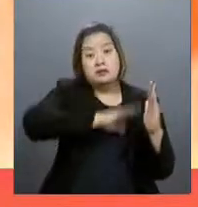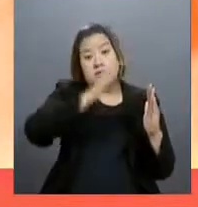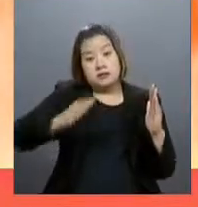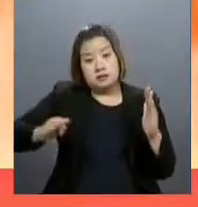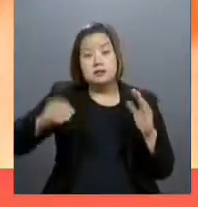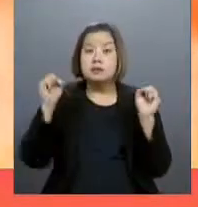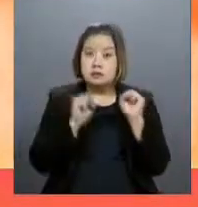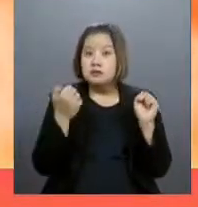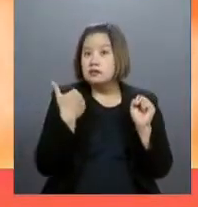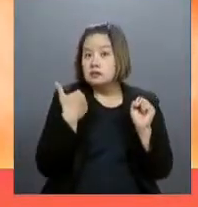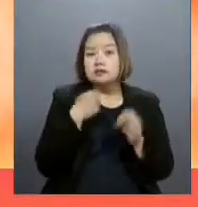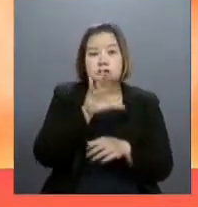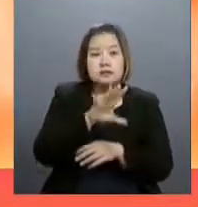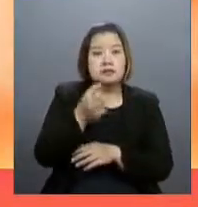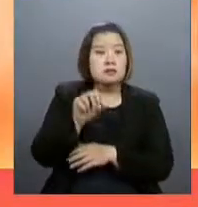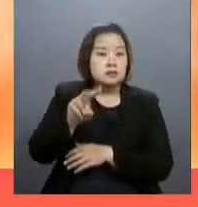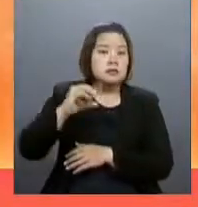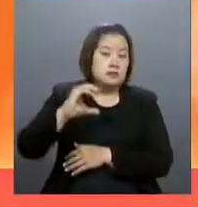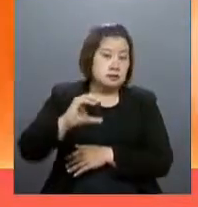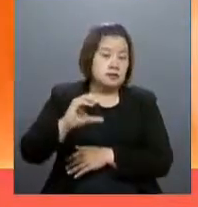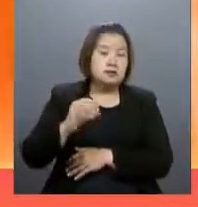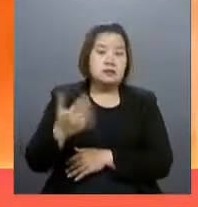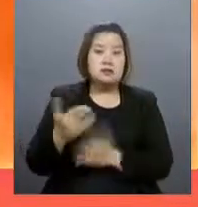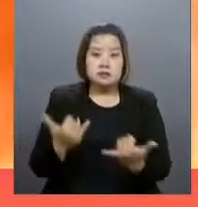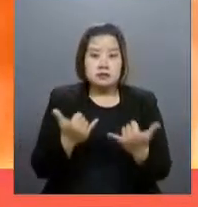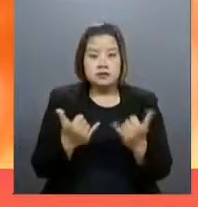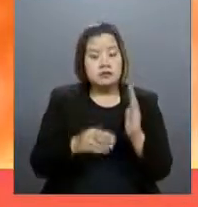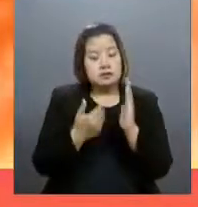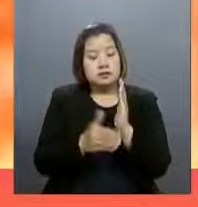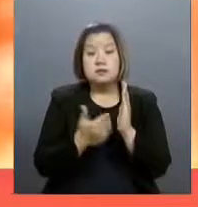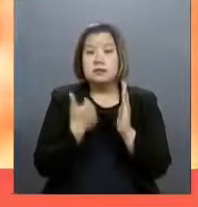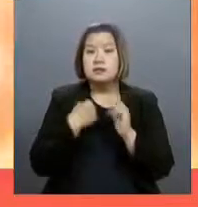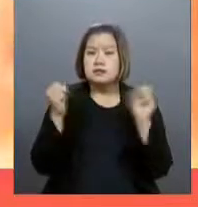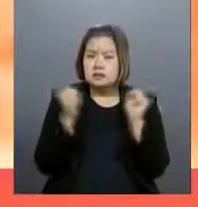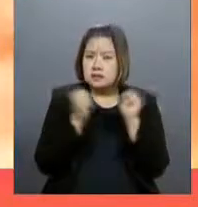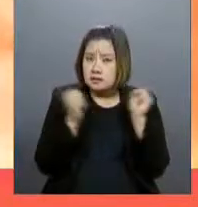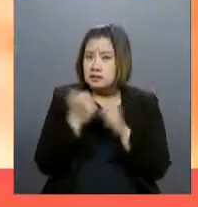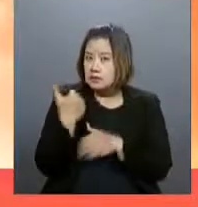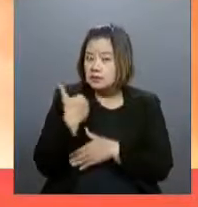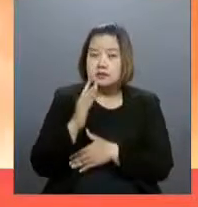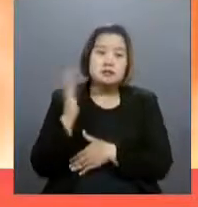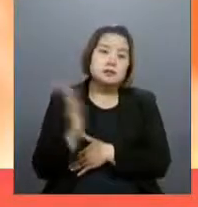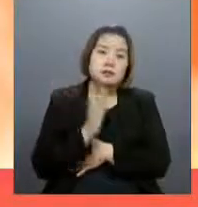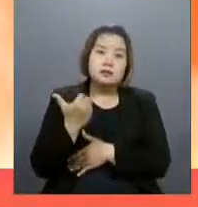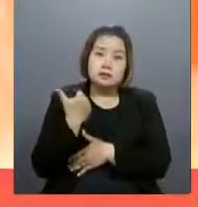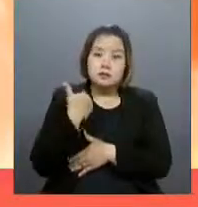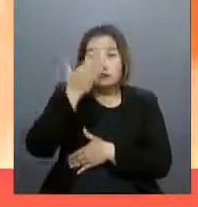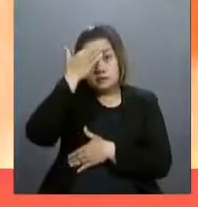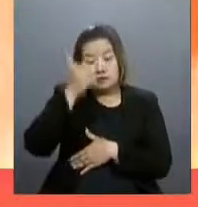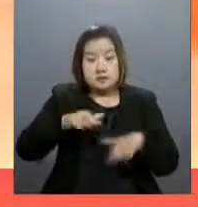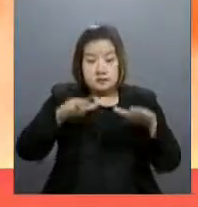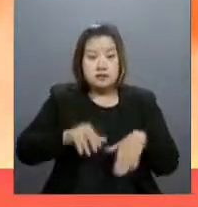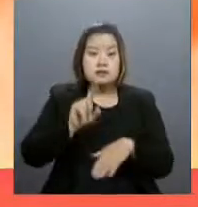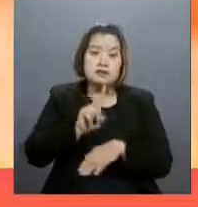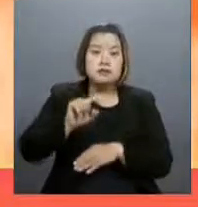าวอุณหภูมิต่ำสุด 5-12 องศาเซลเซียสภาคตะวันออกเฉียงเหนืออากาศเย็นถึงหนาวกับมีลมแรงอุณหภูมิจะลดลงอีก 1-3